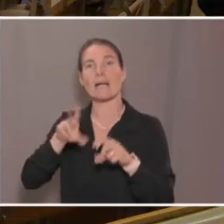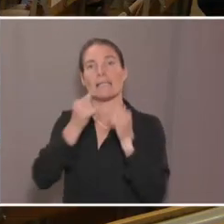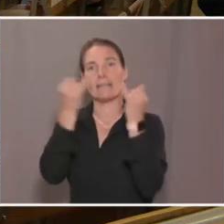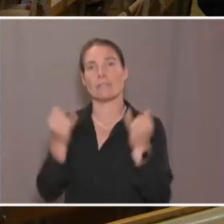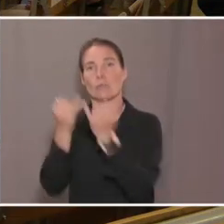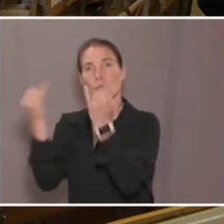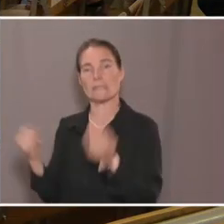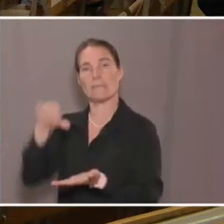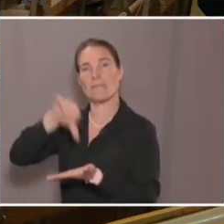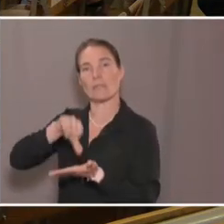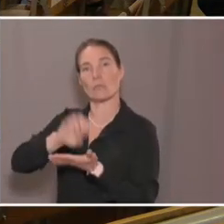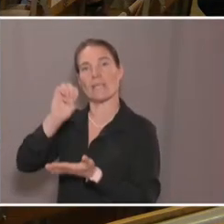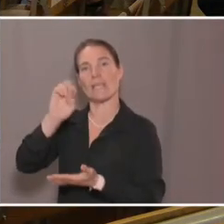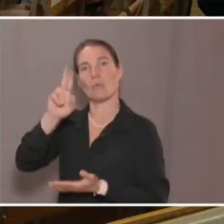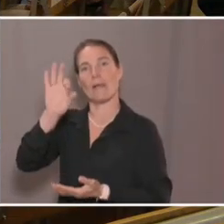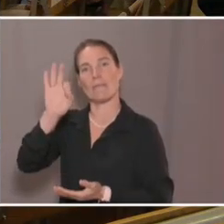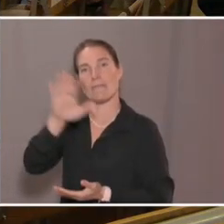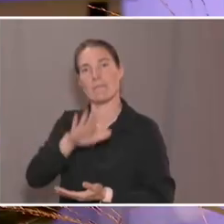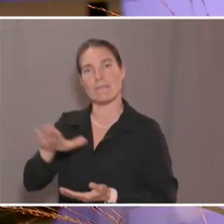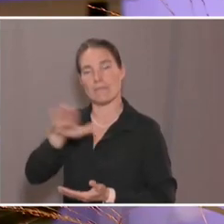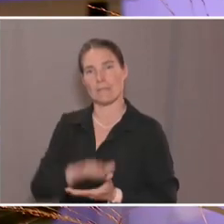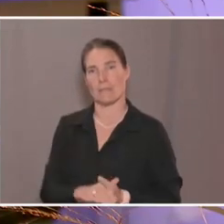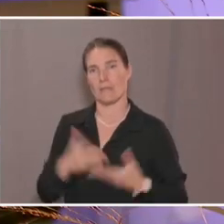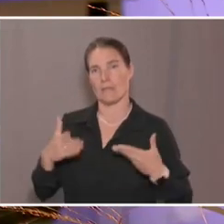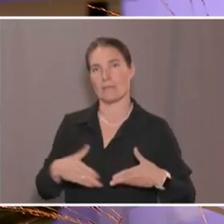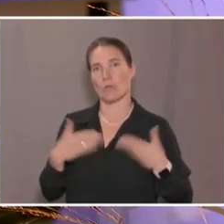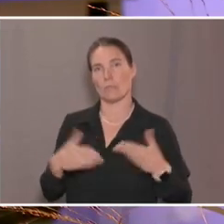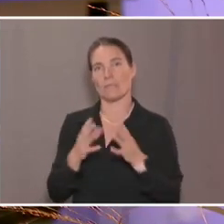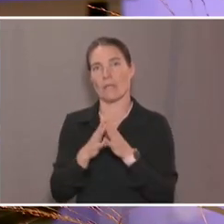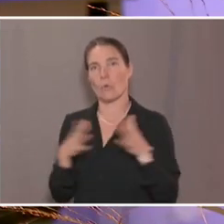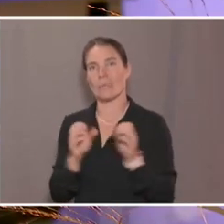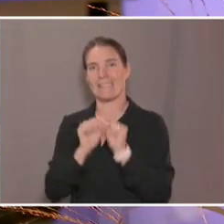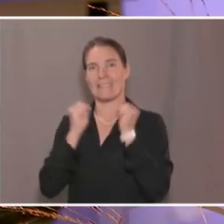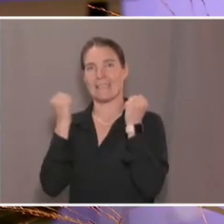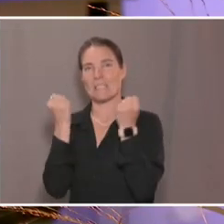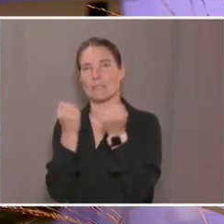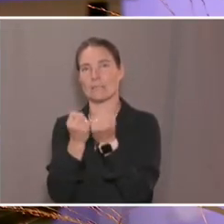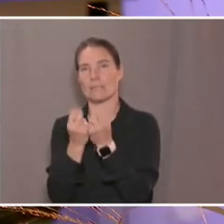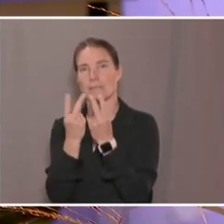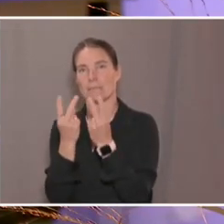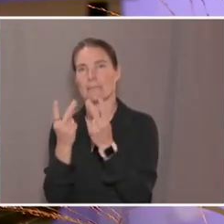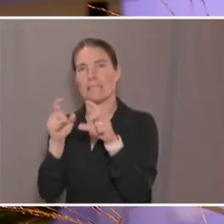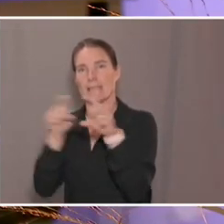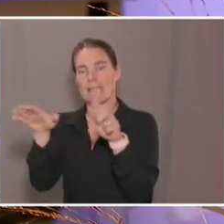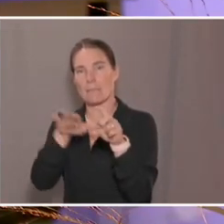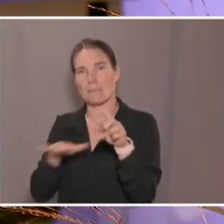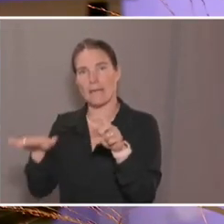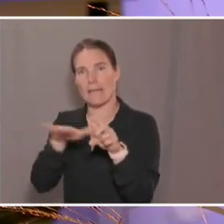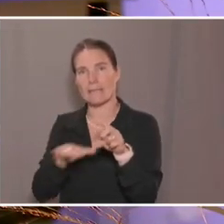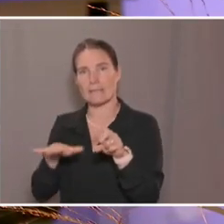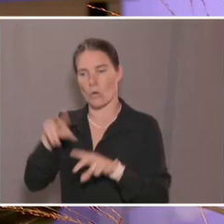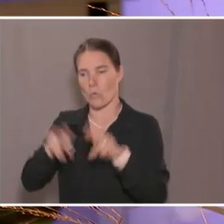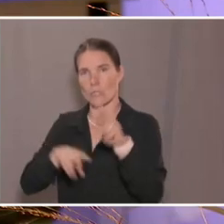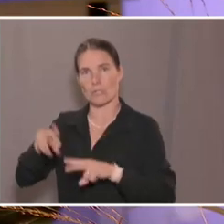der EOF. Ich freue mich, dass angesichts der großen gesellschaftlichen Relevanz dieses Themenbereichs und der schon